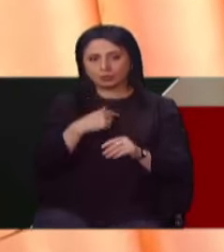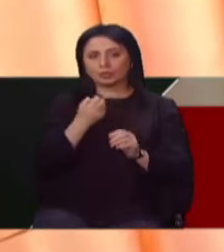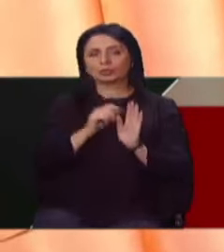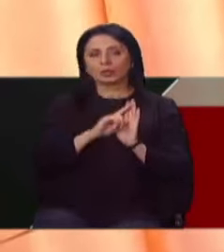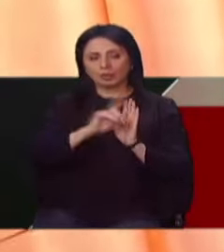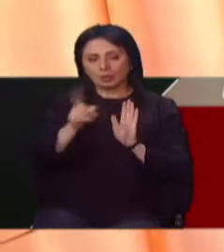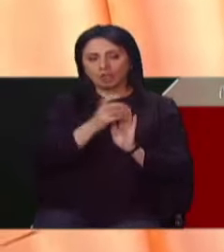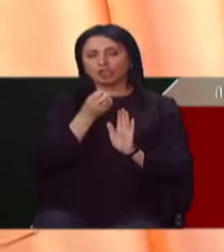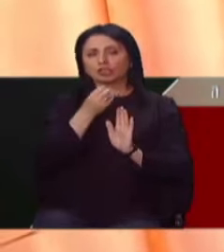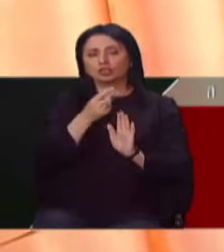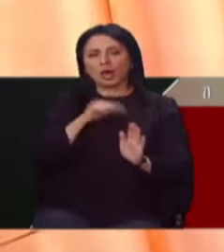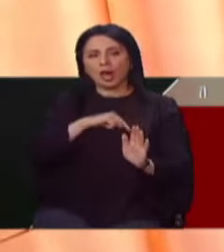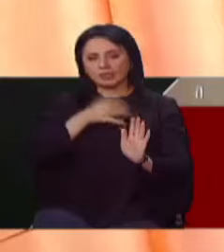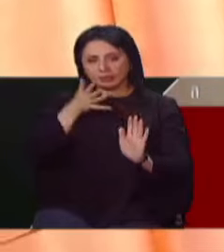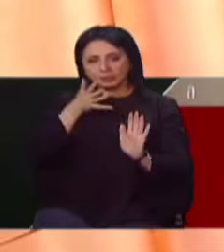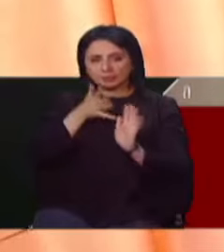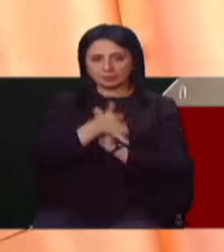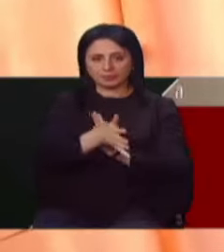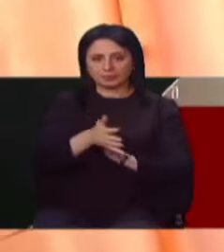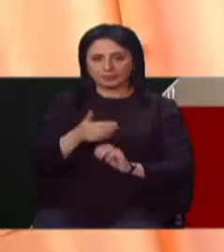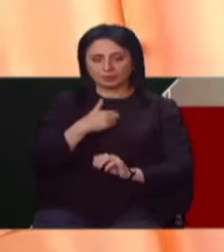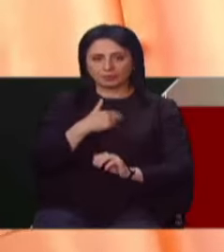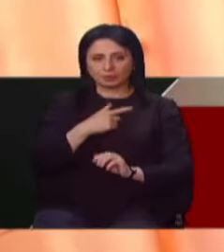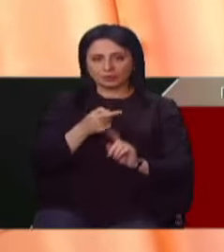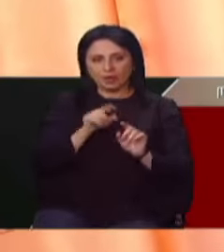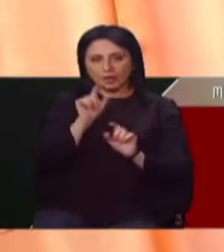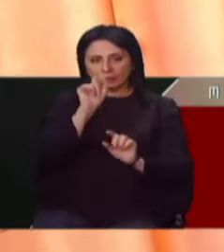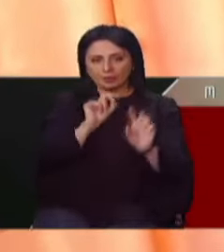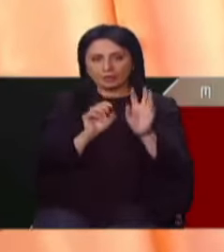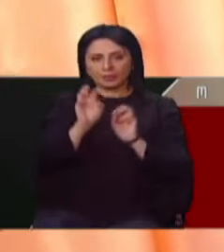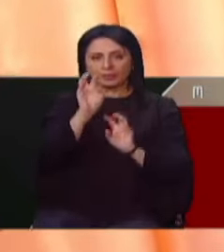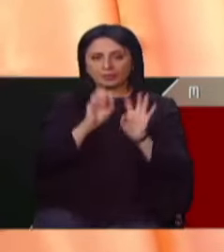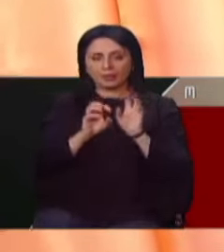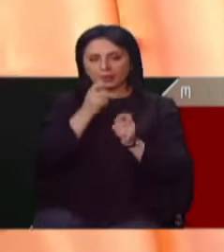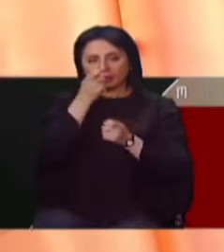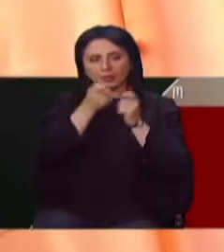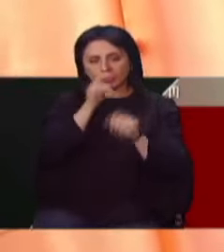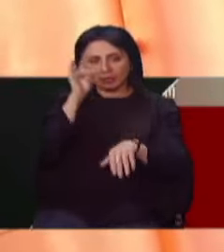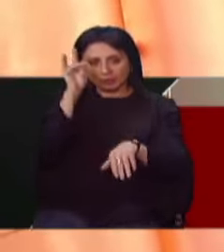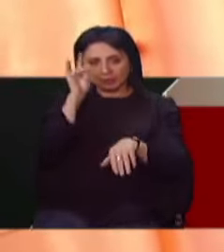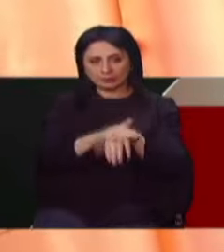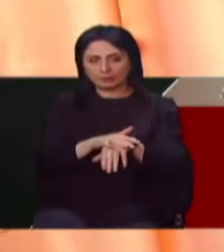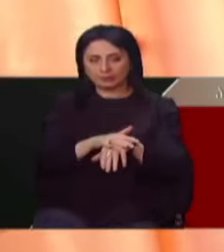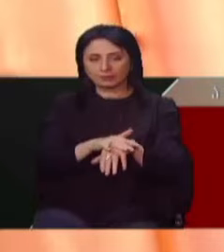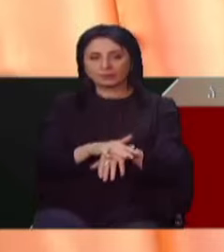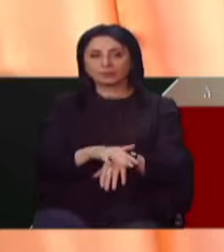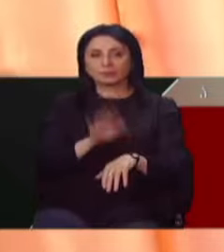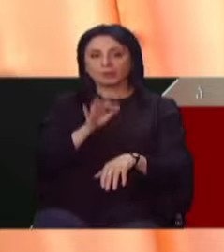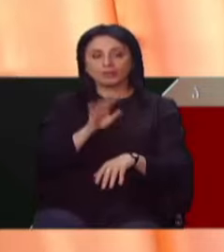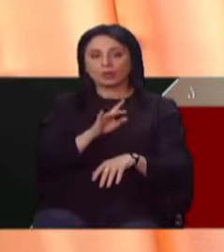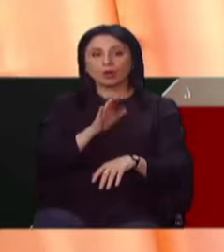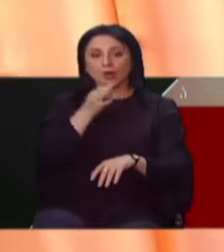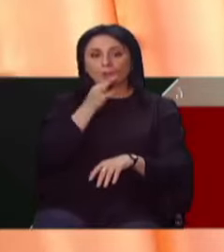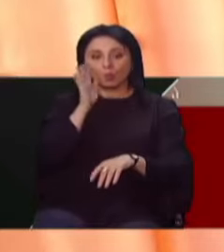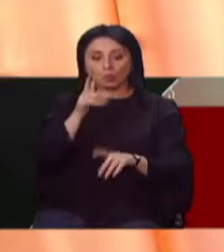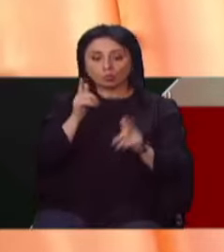ამყვეს და რაღაც ხასიათში ჩემი კომპოზიციების კეთების ზოს იქიდან რაღაცა ნიუანსი ან რაღაცა გამოჩნდეს, მაგრამ როგორცაც რომ